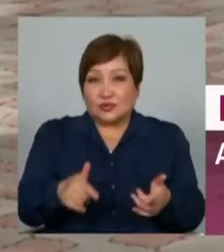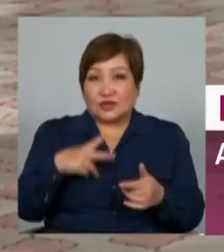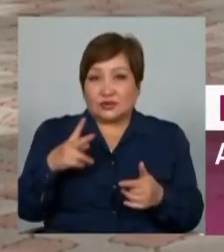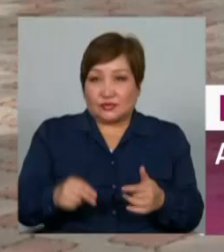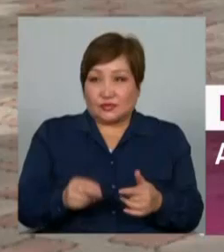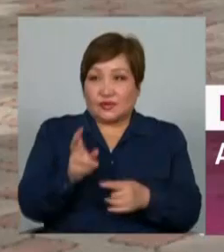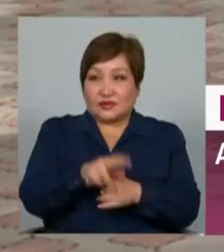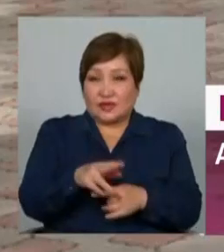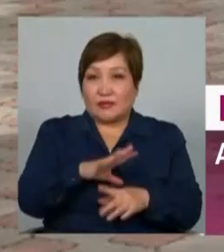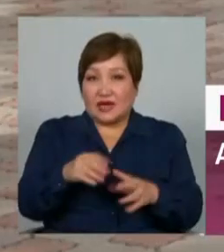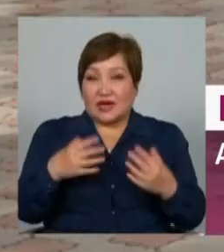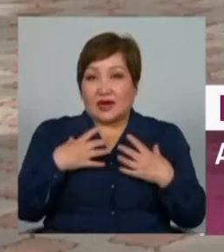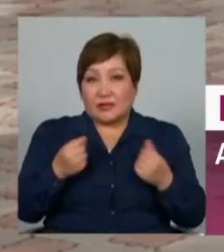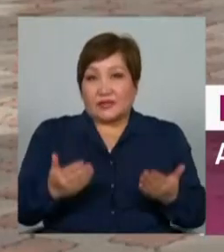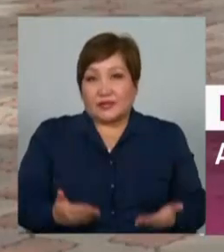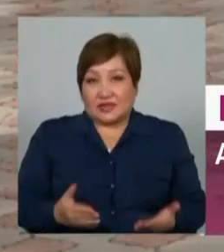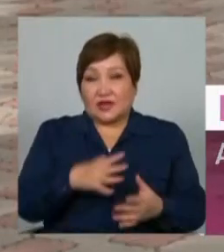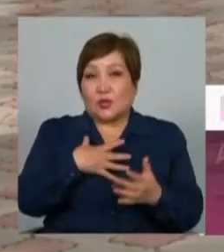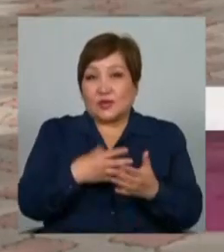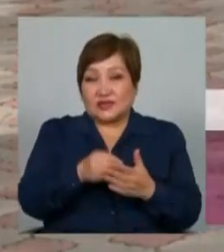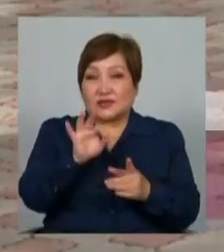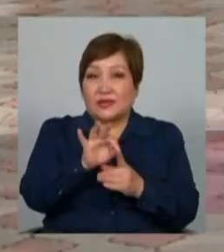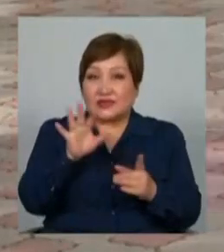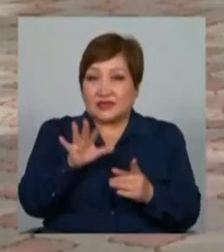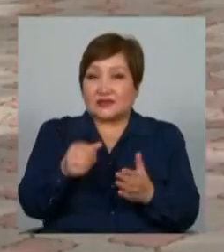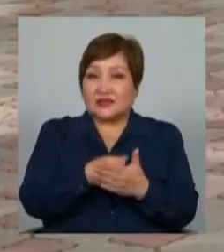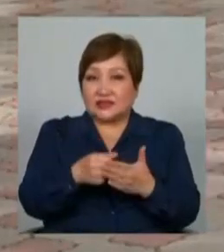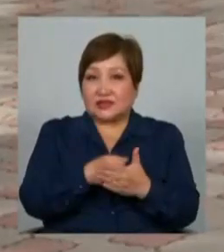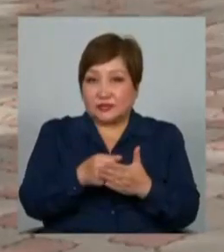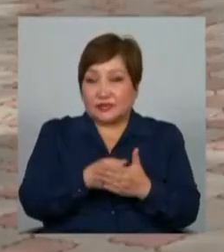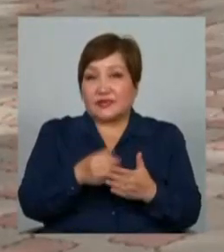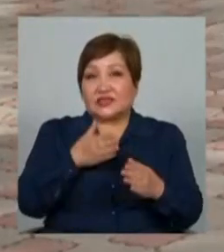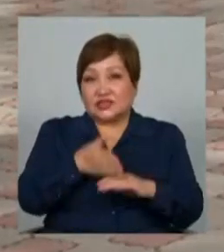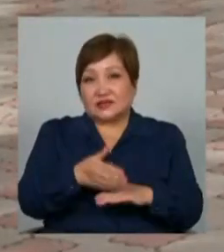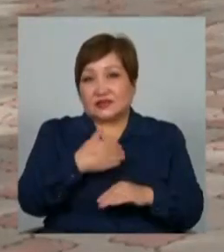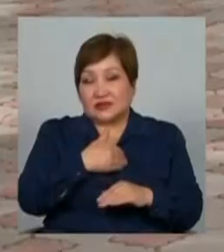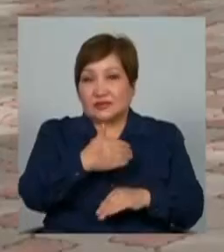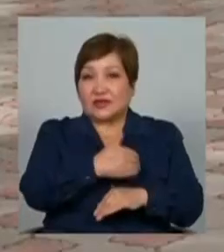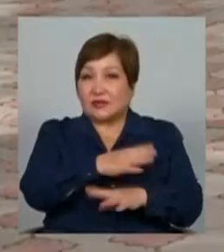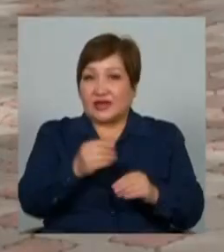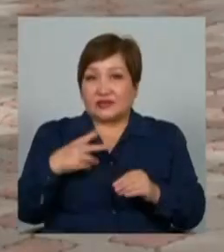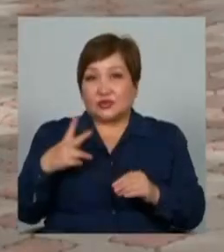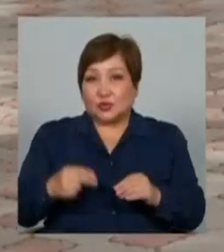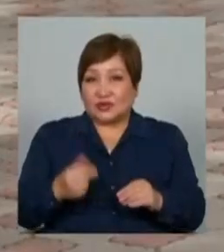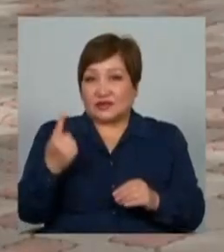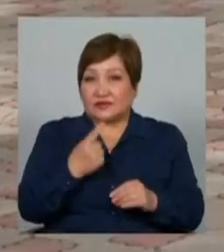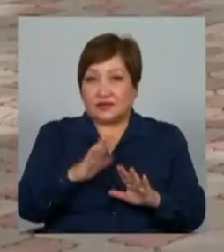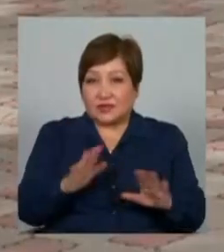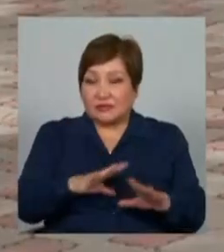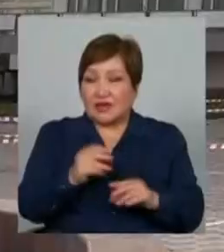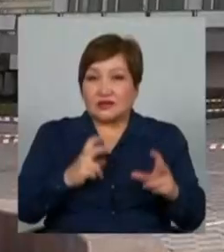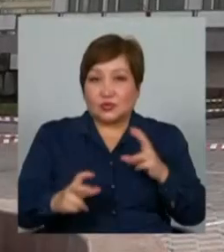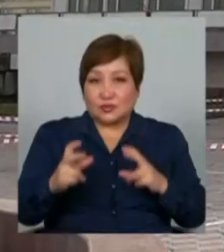аман есен өздерің мақсатына жетіп шықсын деп тілейміз. Тек қана жалғыз қызыма емес, кірген барлық студенттерге соны